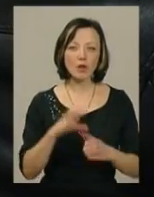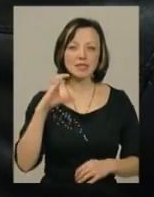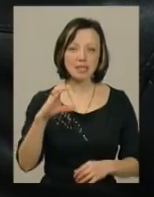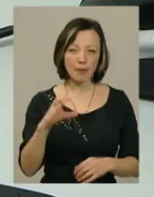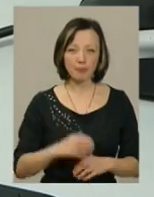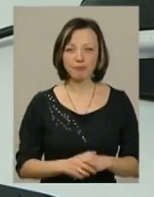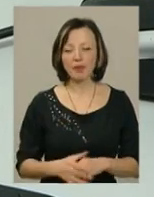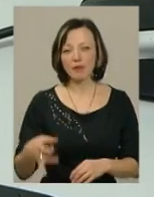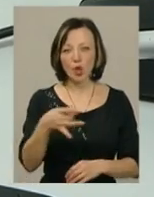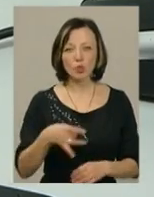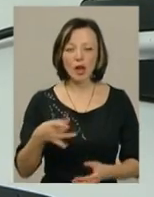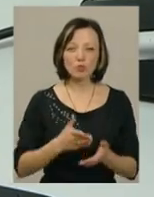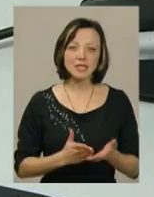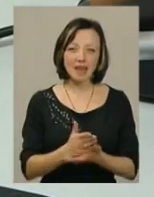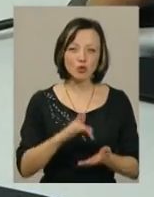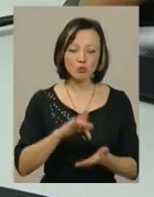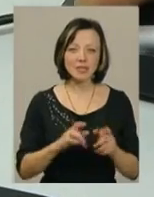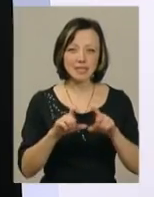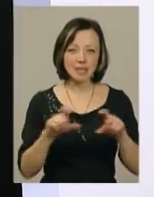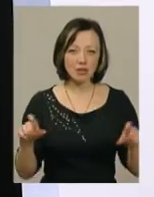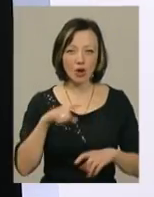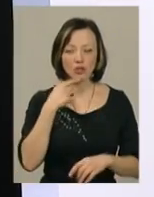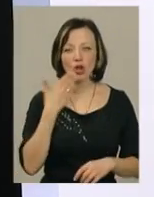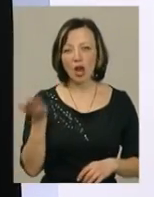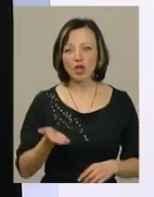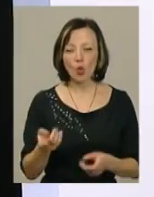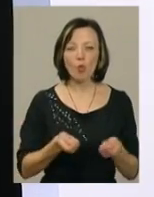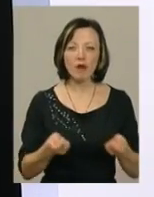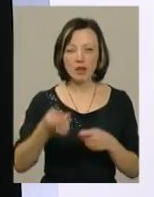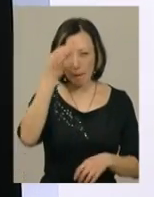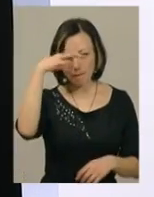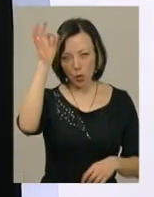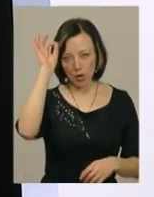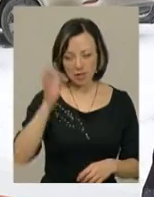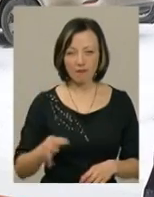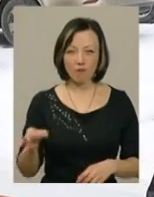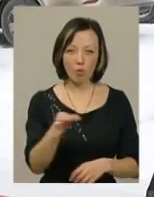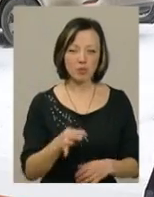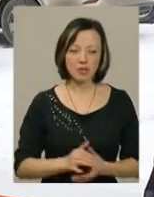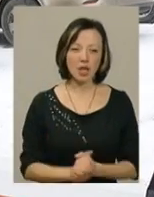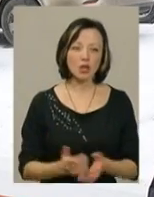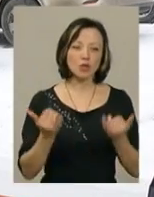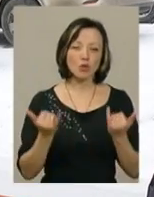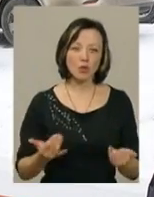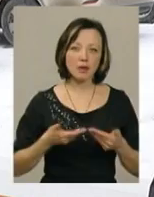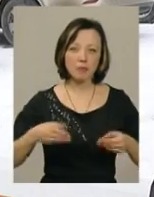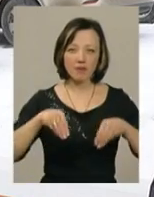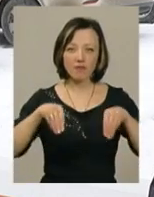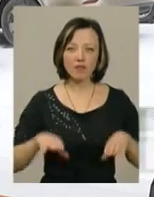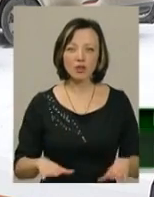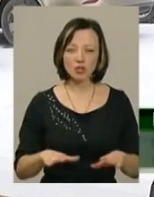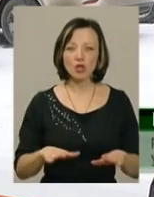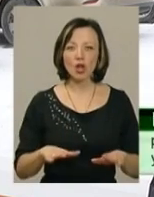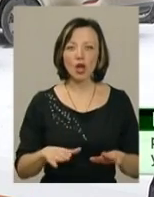у регіональному сервісному центрі, каже речник управління патрульної поліції в області Роман Мартинюк. Сьогодні ми вирішили долучити до